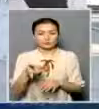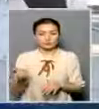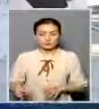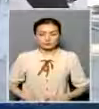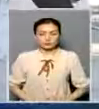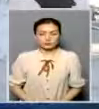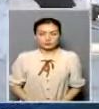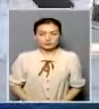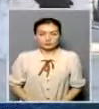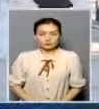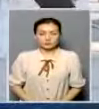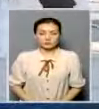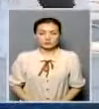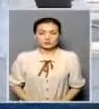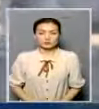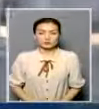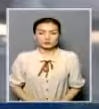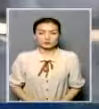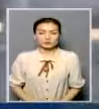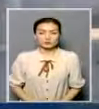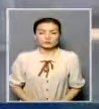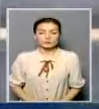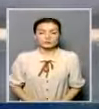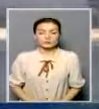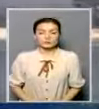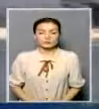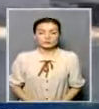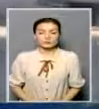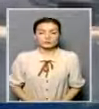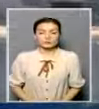населенных пунктов. Равиль Ашигали, Алихан Хайдар, Куаныш Исмагулов, служба новостей.